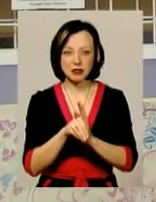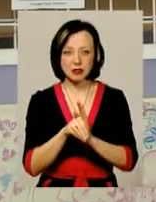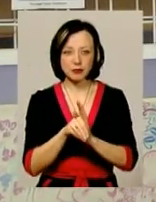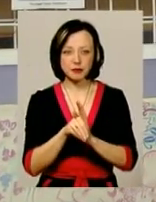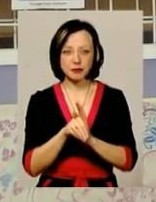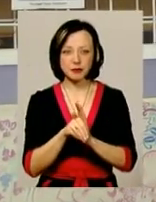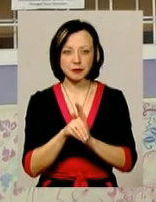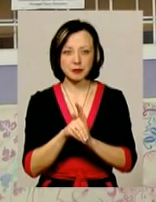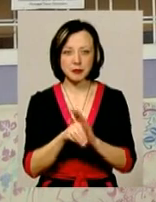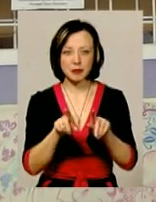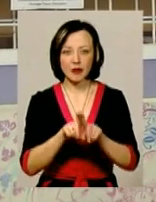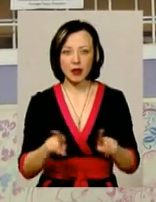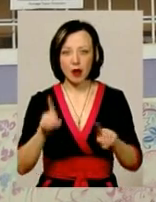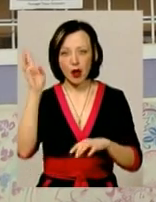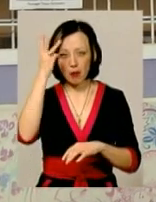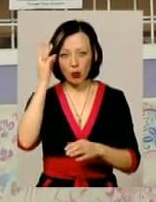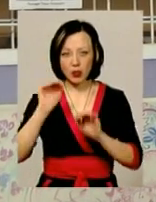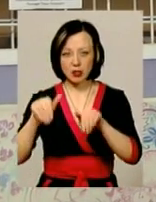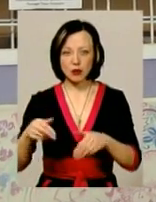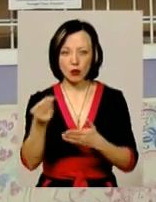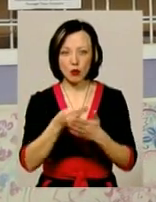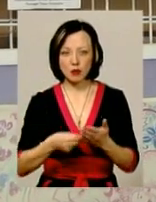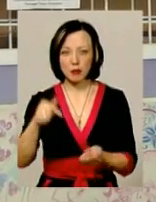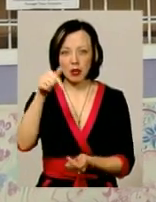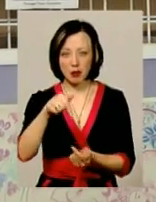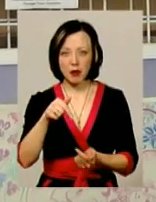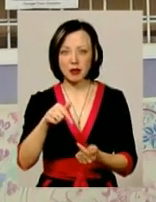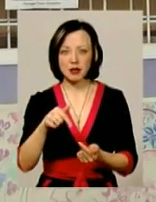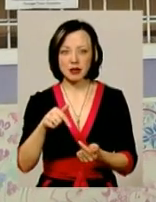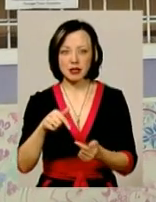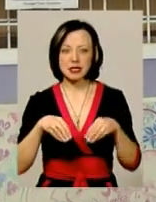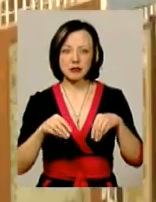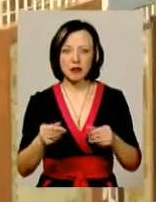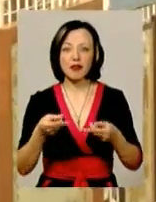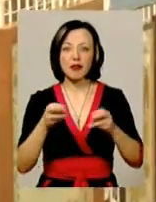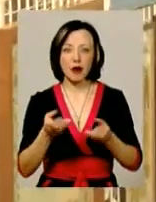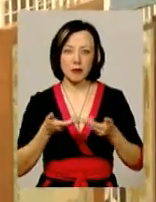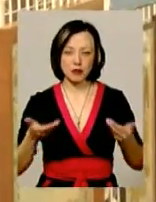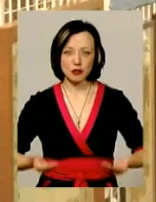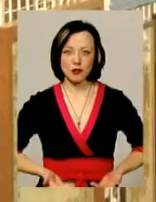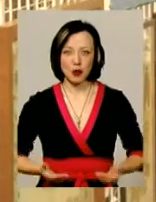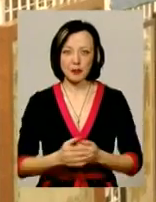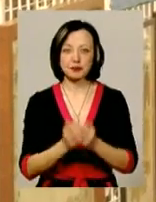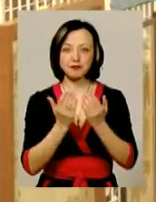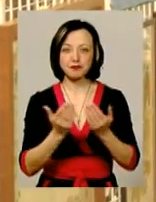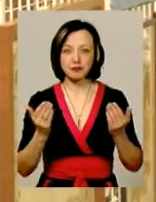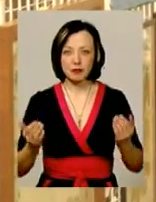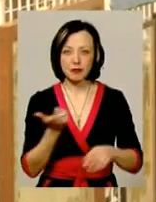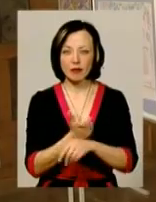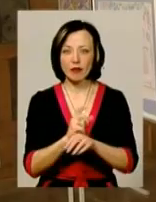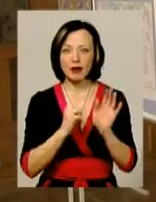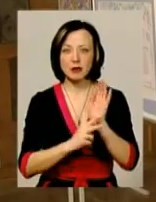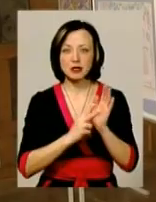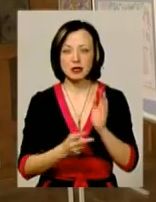такі елементи подільського розпису, які притаманні землі, на якій ми живемо. В експозиції скарбів Поділля понад